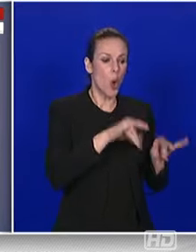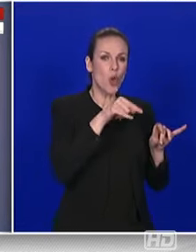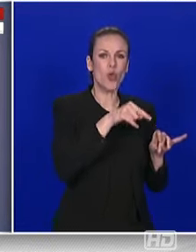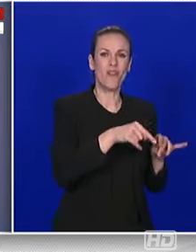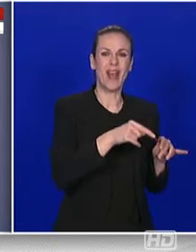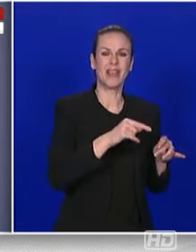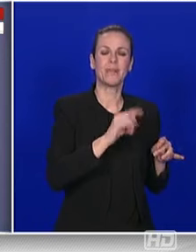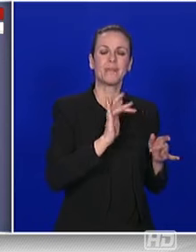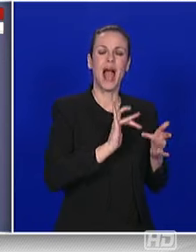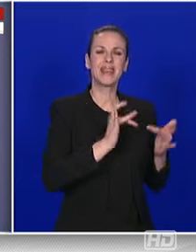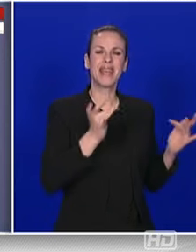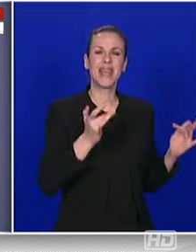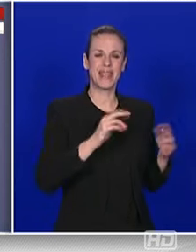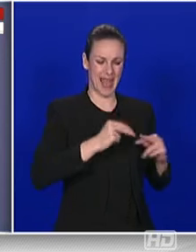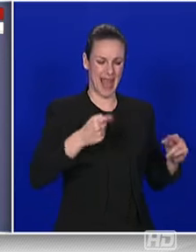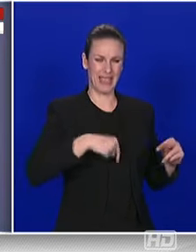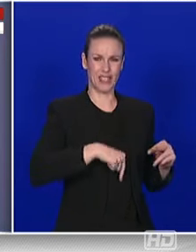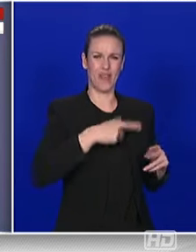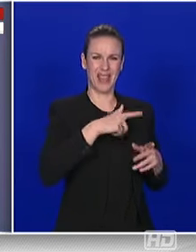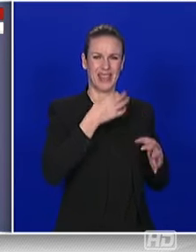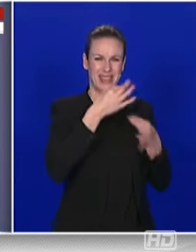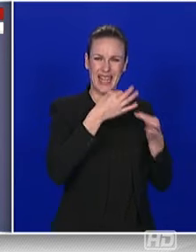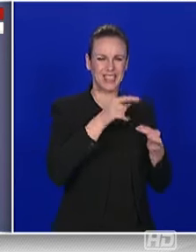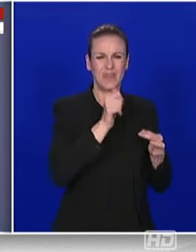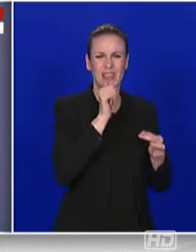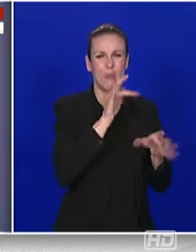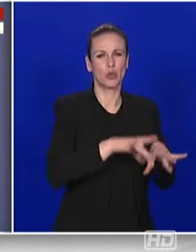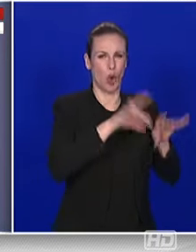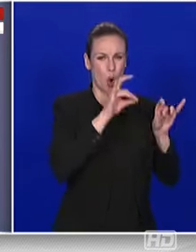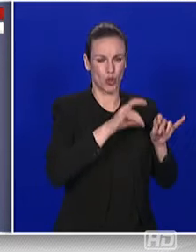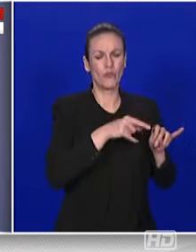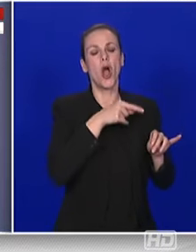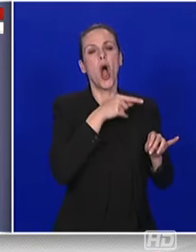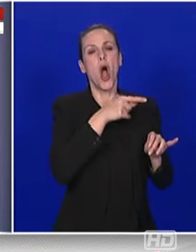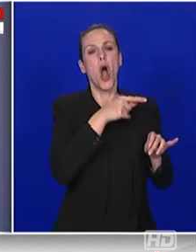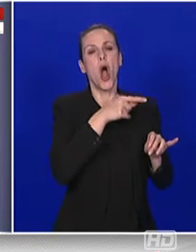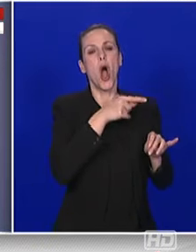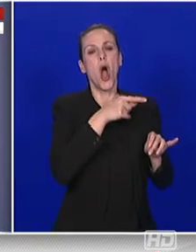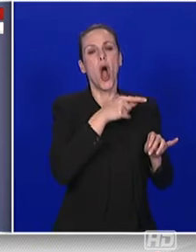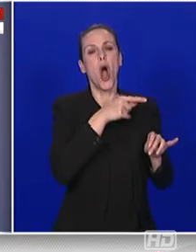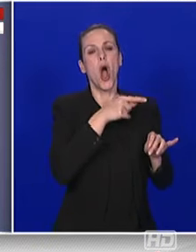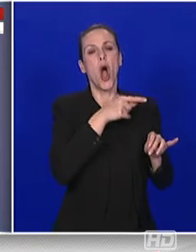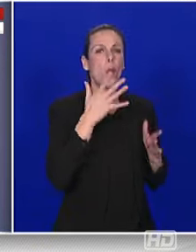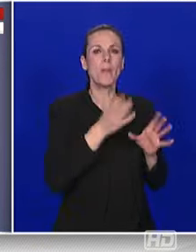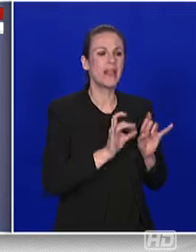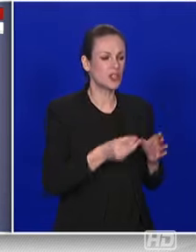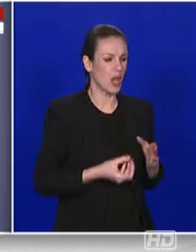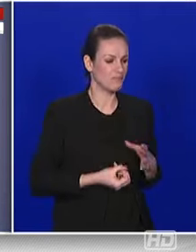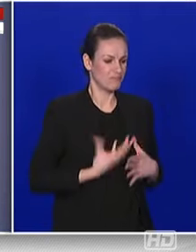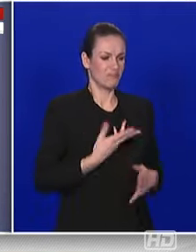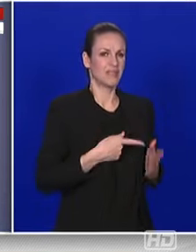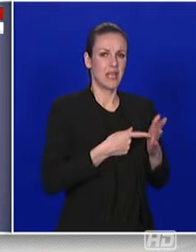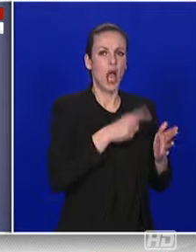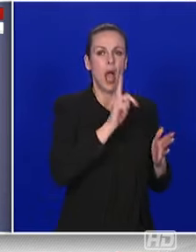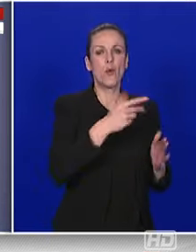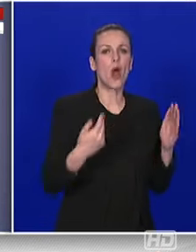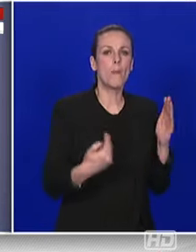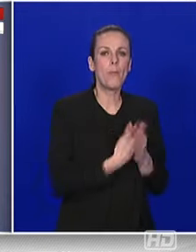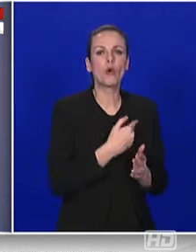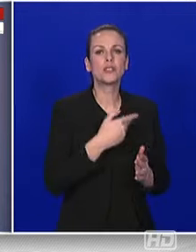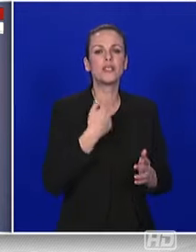tiče negativnih, to je već više puta rečeno, oni bi morali svi ići na ponovno